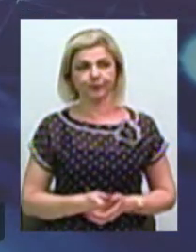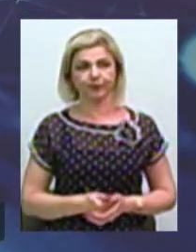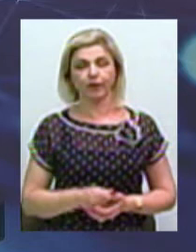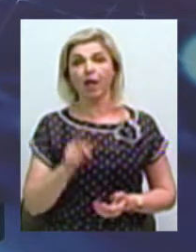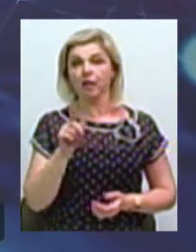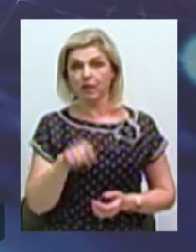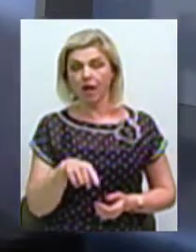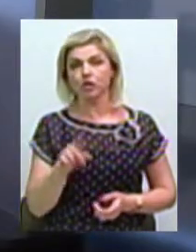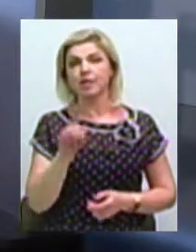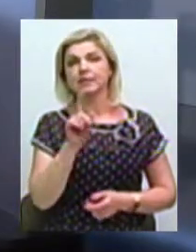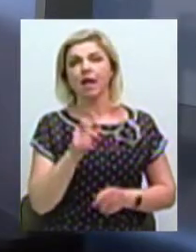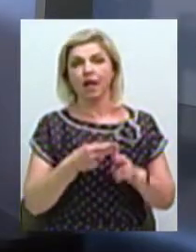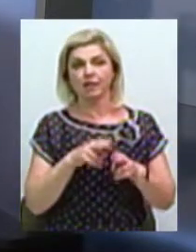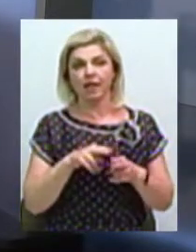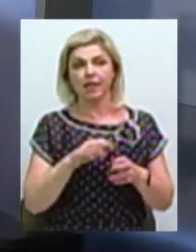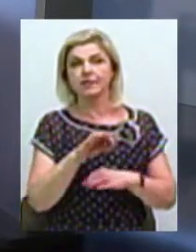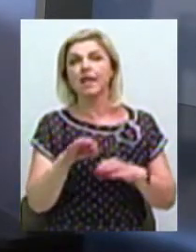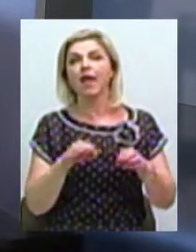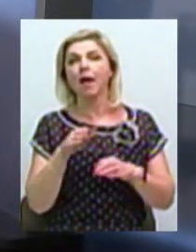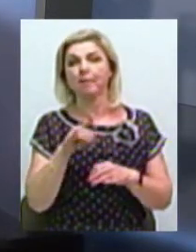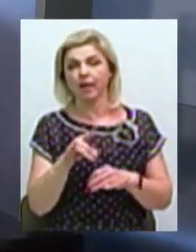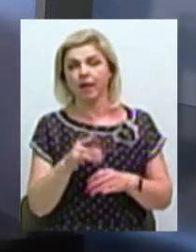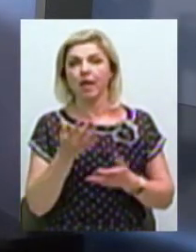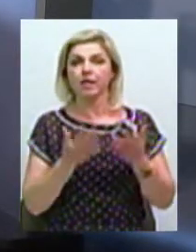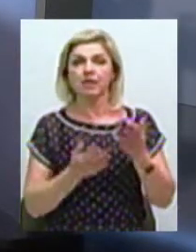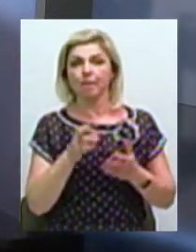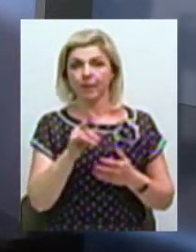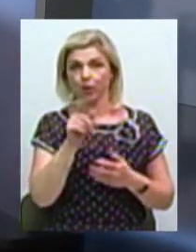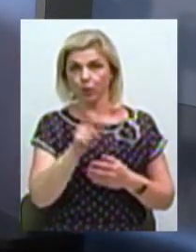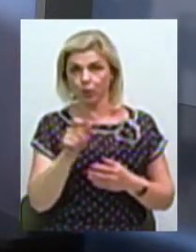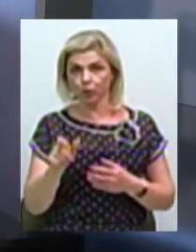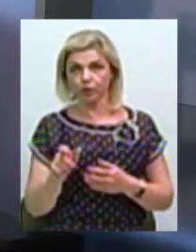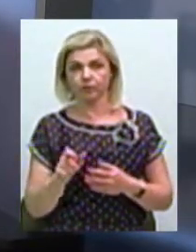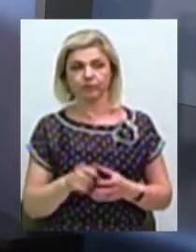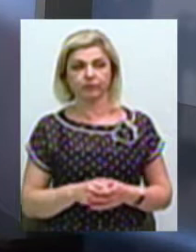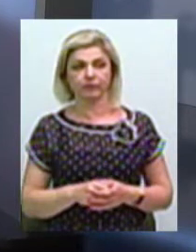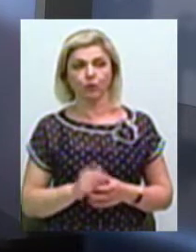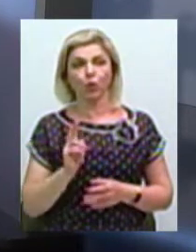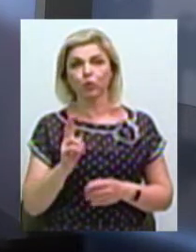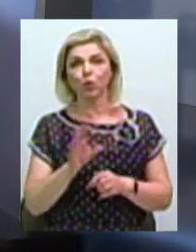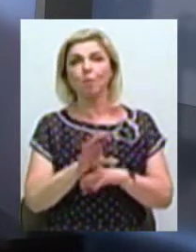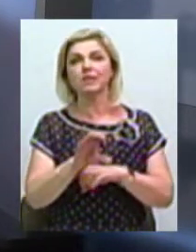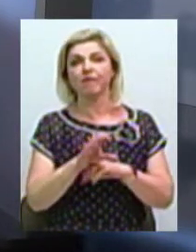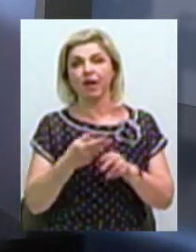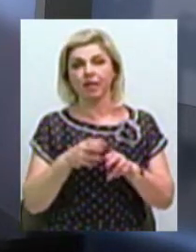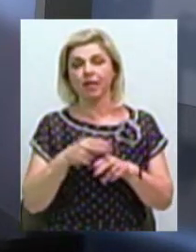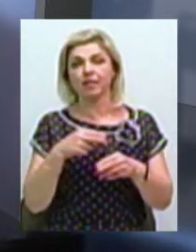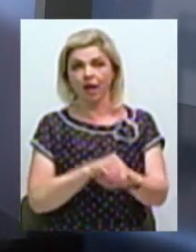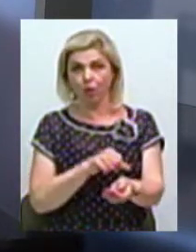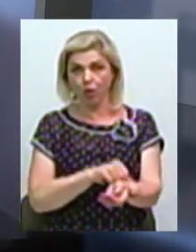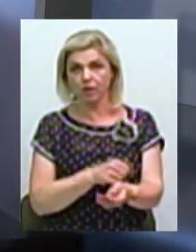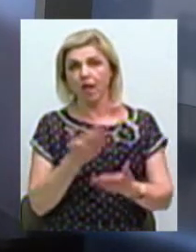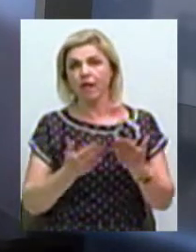из-за самой схемы, которая вот, если бы люди, которые поставляют эти наркотики, если бы это